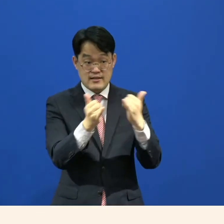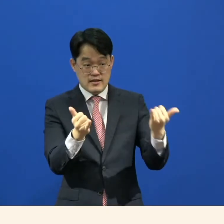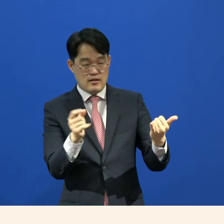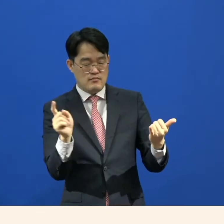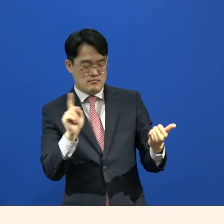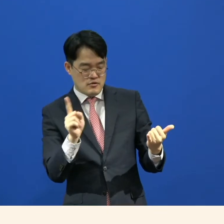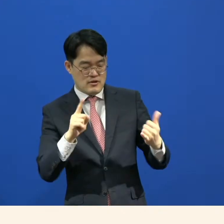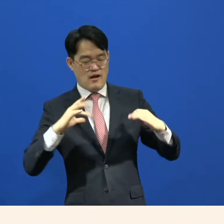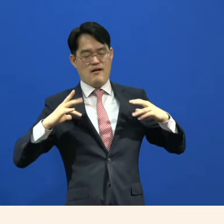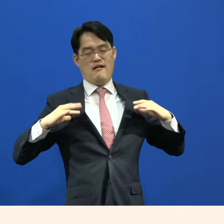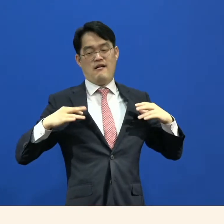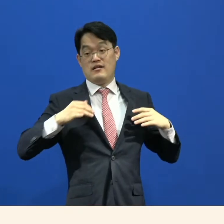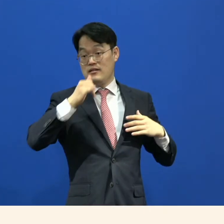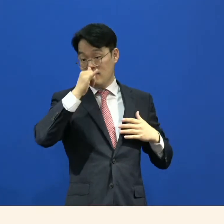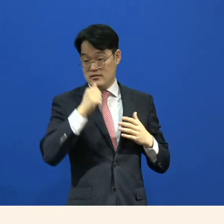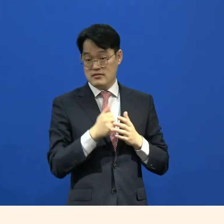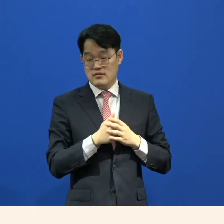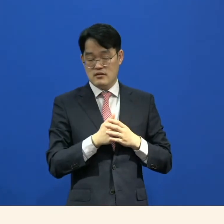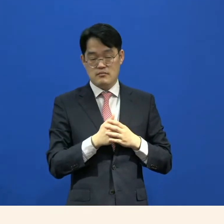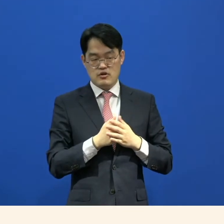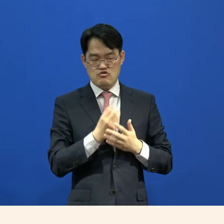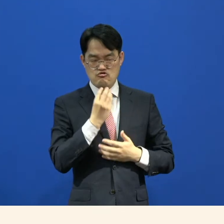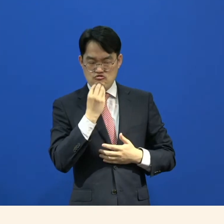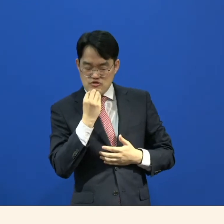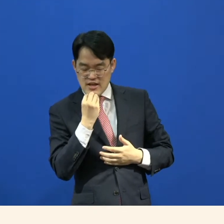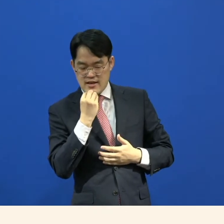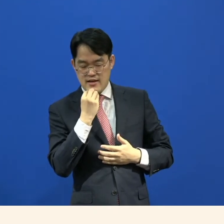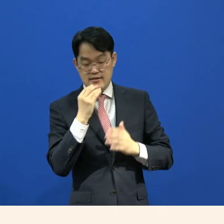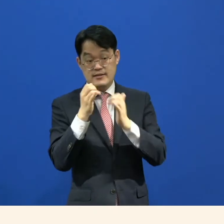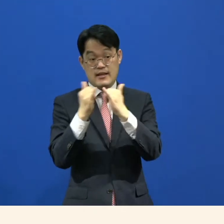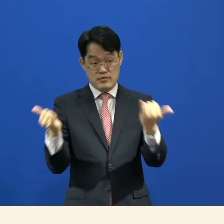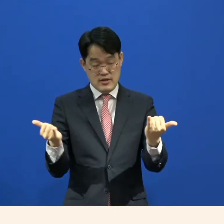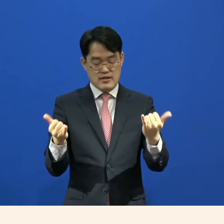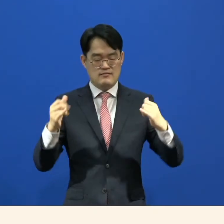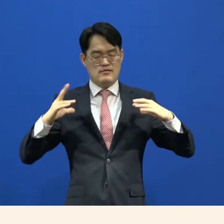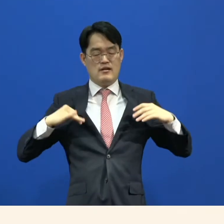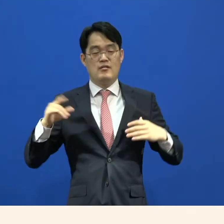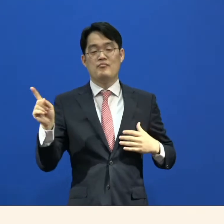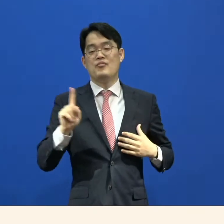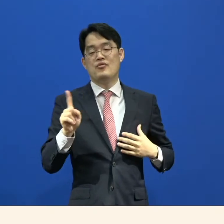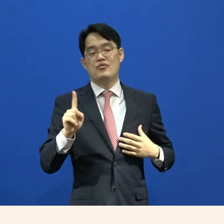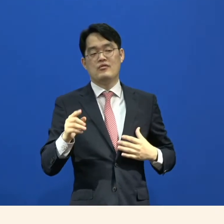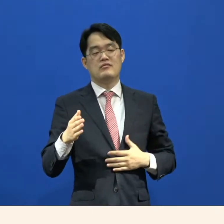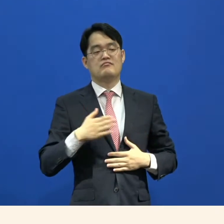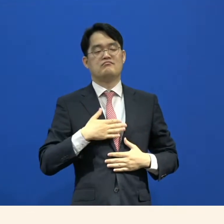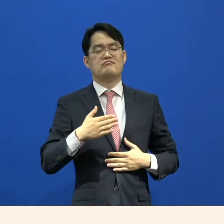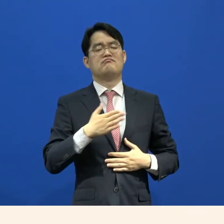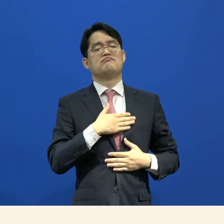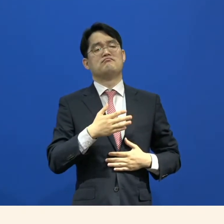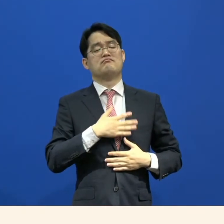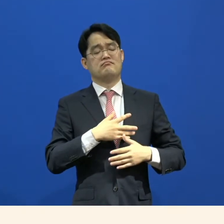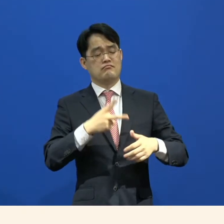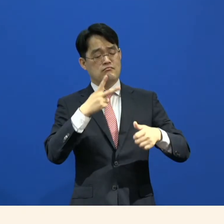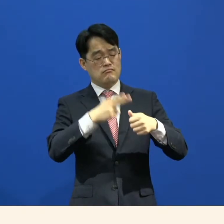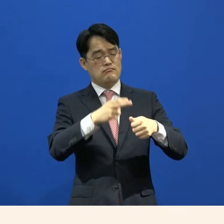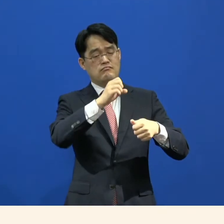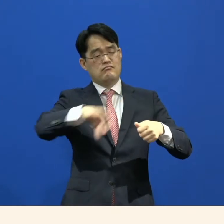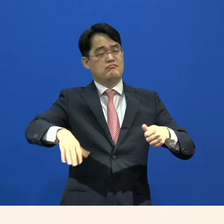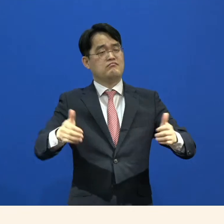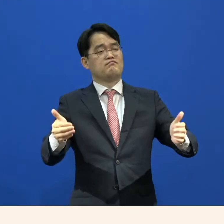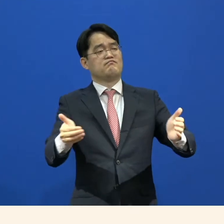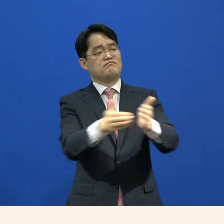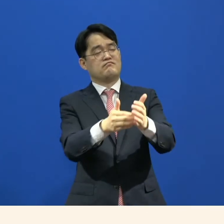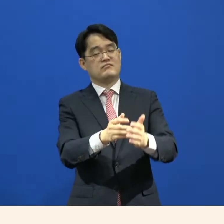교회 안에는 유대주의자들이 자랑하는 게 있었어요. 그들이 자랑하는 게 뭐냐면 할례를 자랑했습니다.